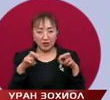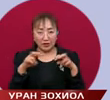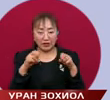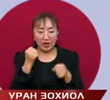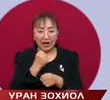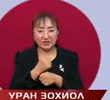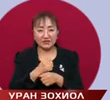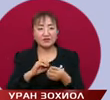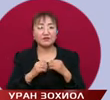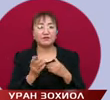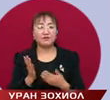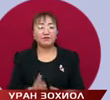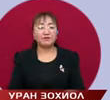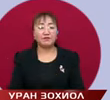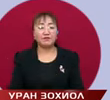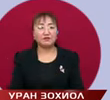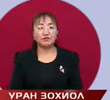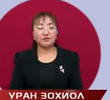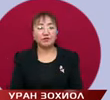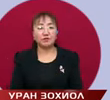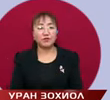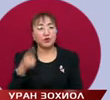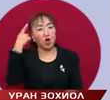Зохиолын эхэнд юуг дүрслсэн бэ?